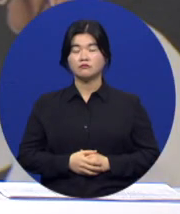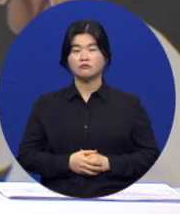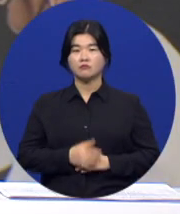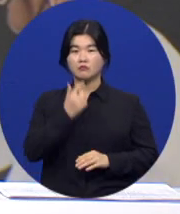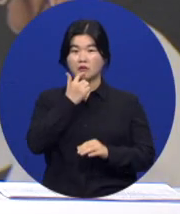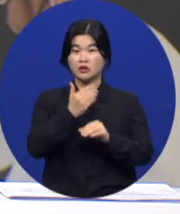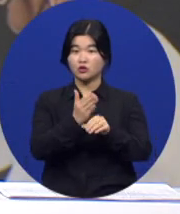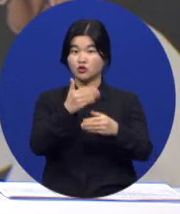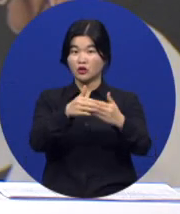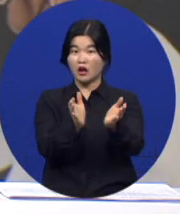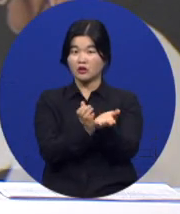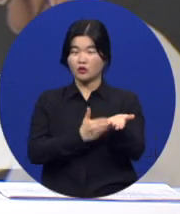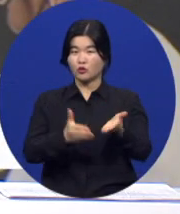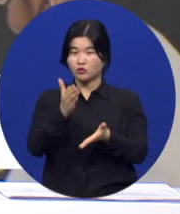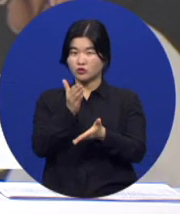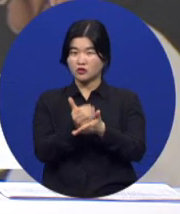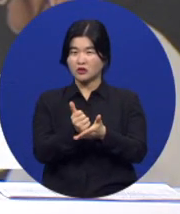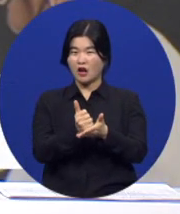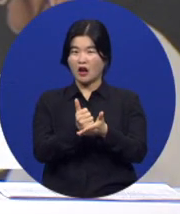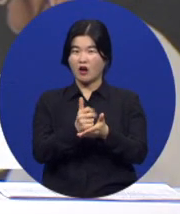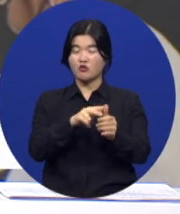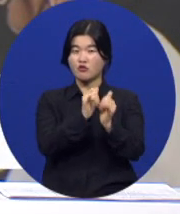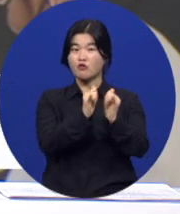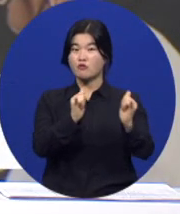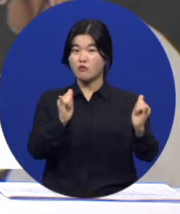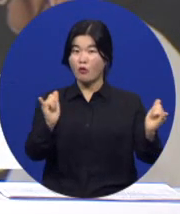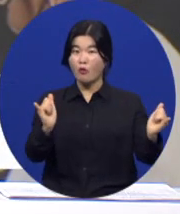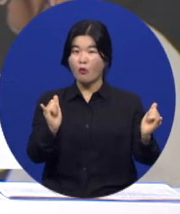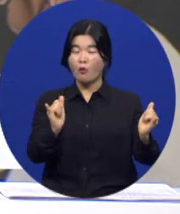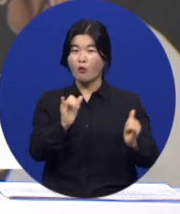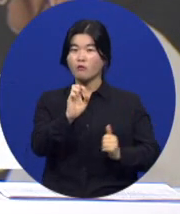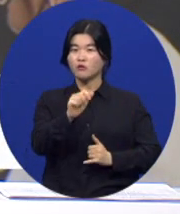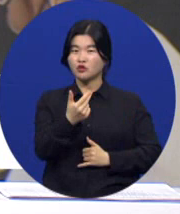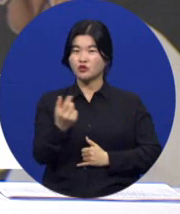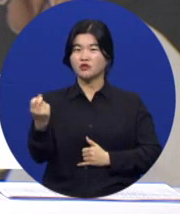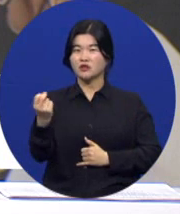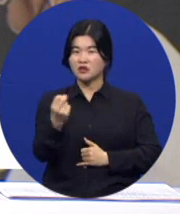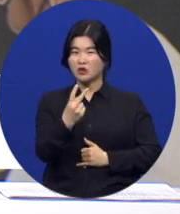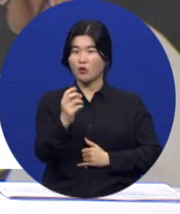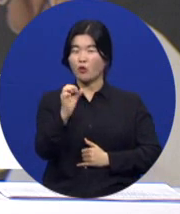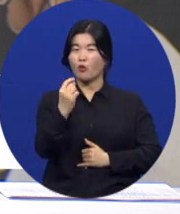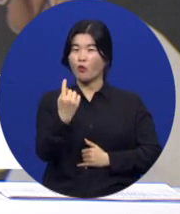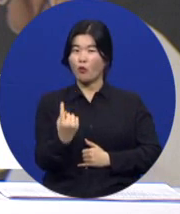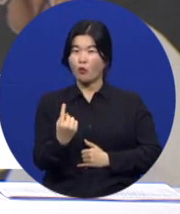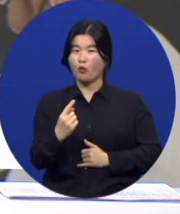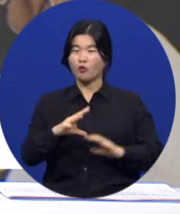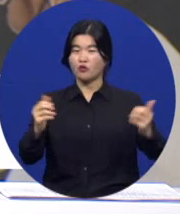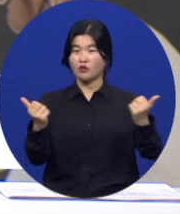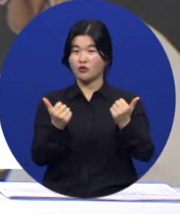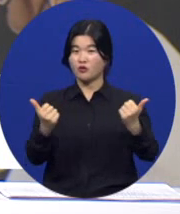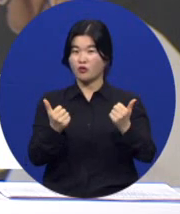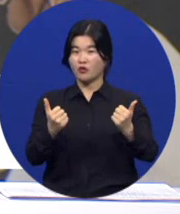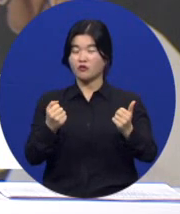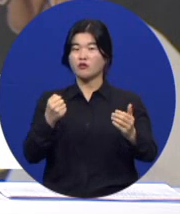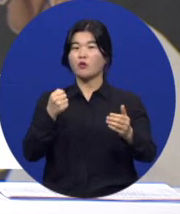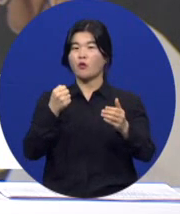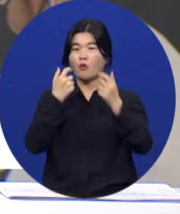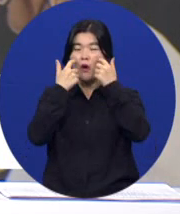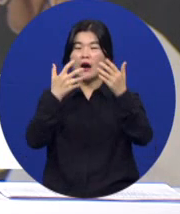더블오 민주당 제주도지사 선거 경선 후보로 문제 림 전 jdc 이사장 과 5 영훈 국회의원이